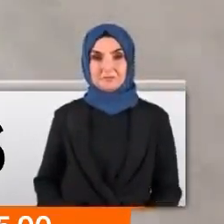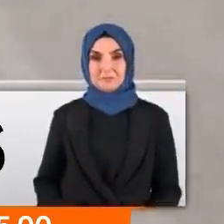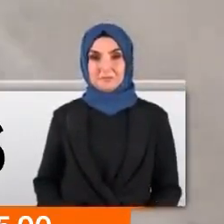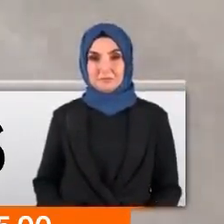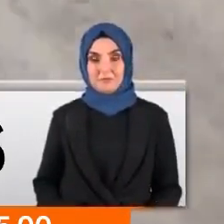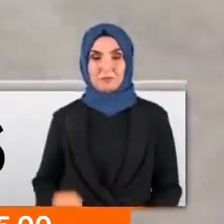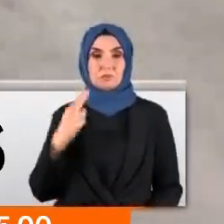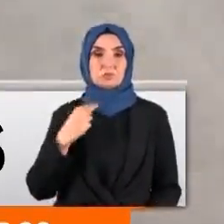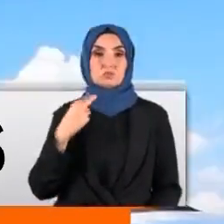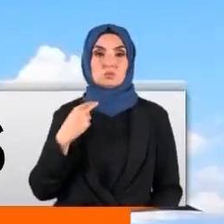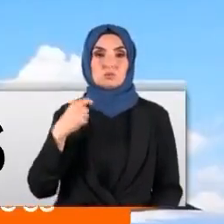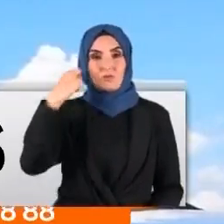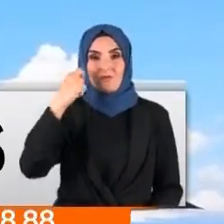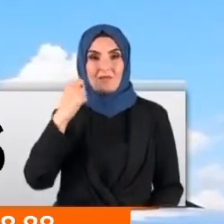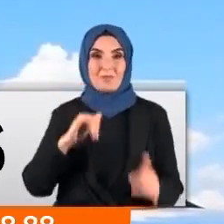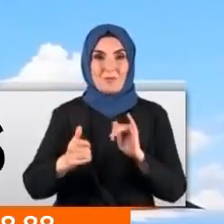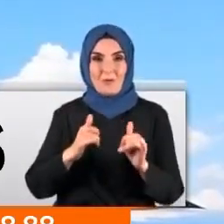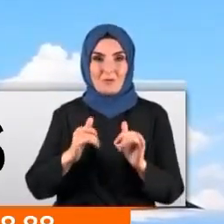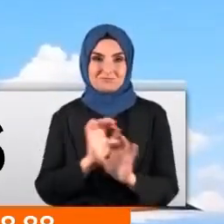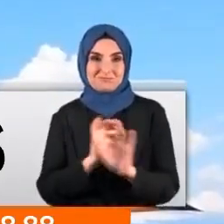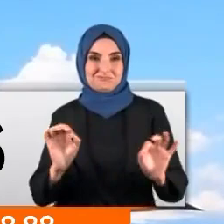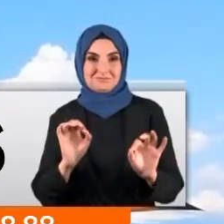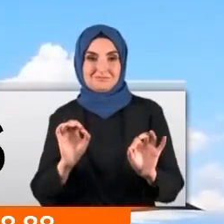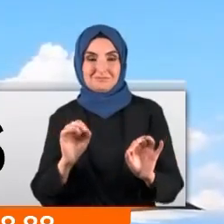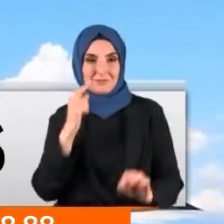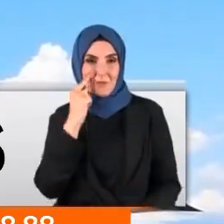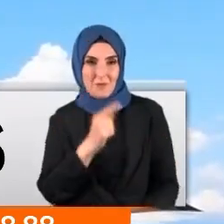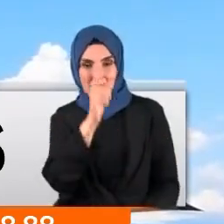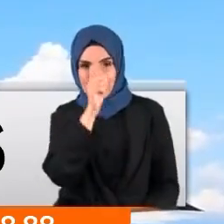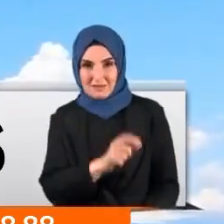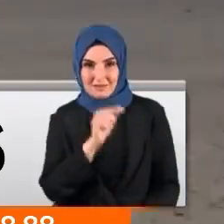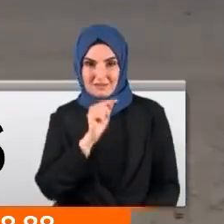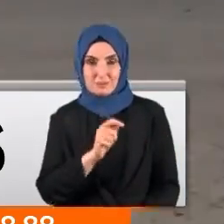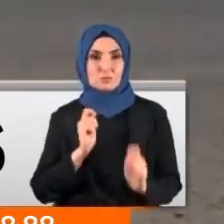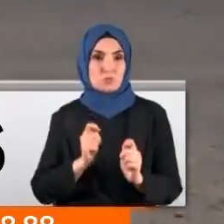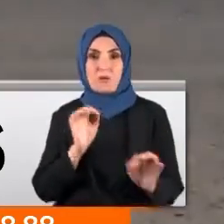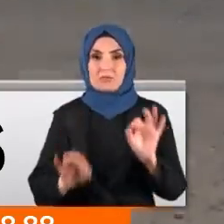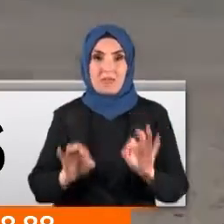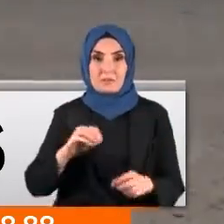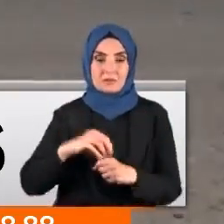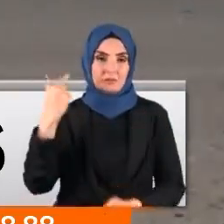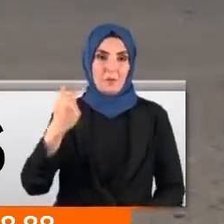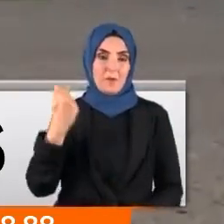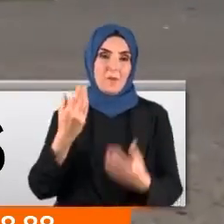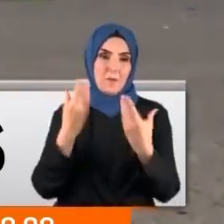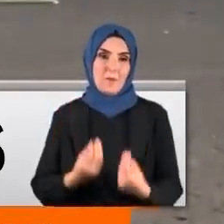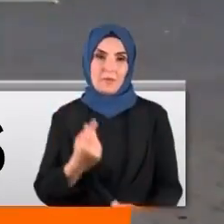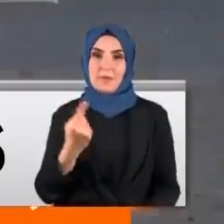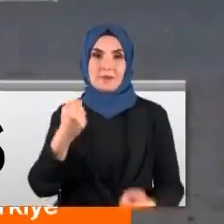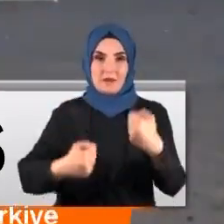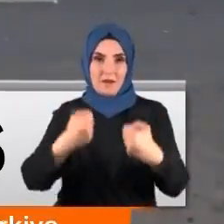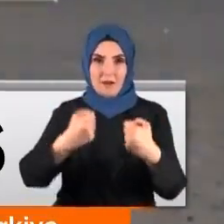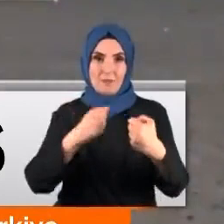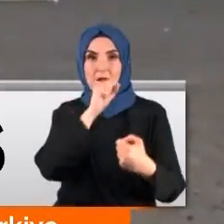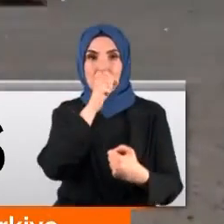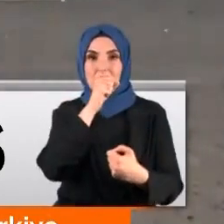Rus dublör Yevgeni Çibotarev epey zorlu bir deneme için kamera karşısındaydı bu kez. Bir otomobil tahta direkler kullanılarak